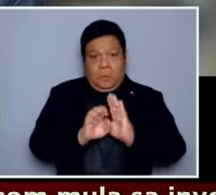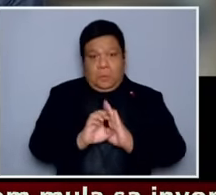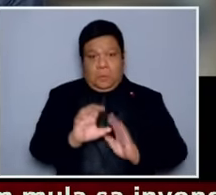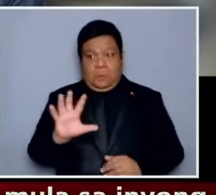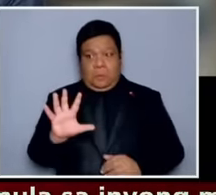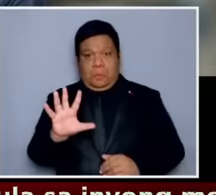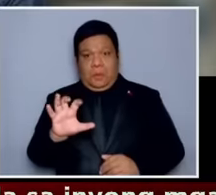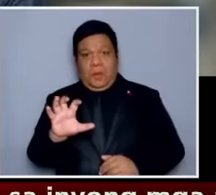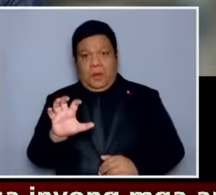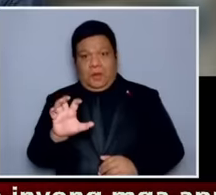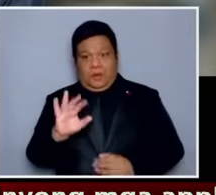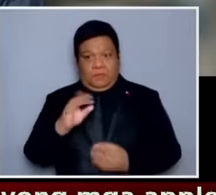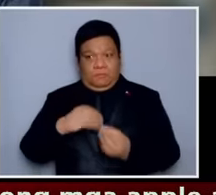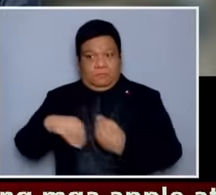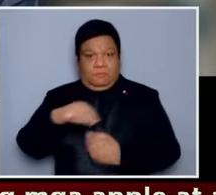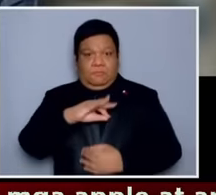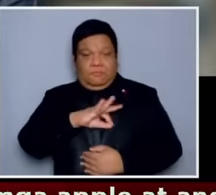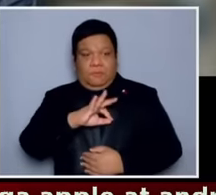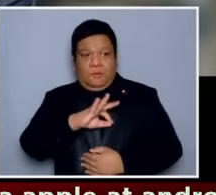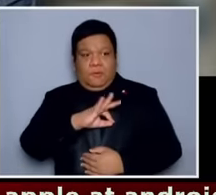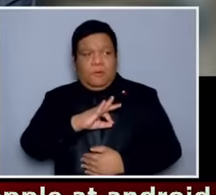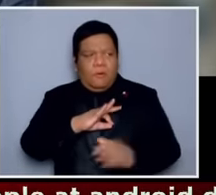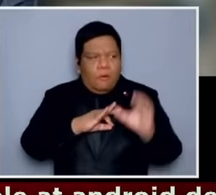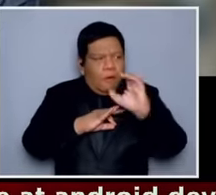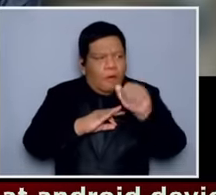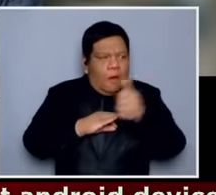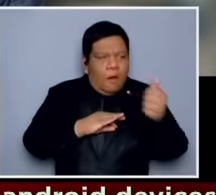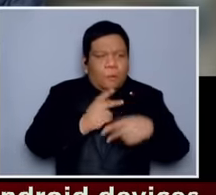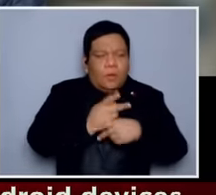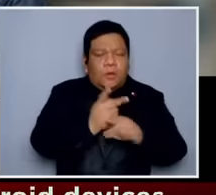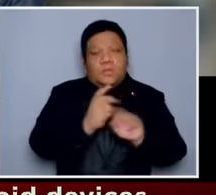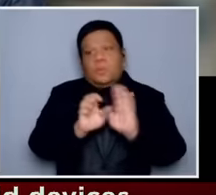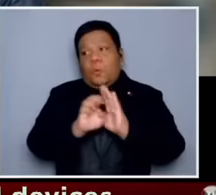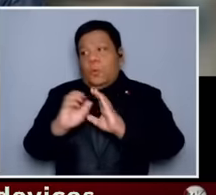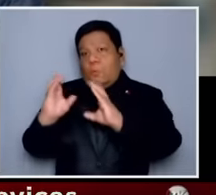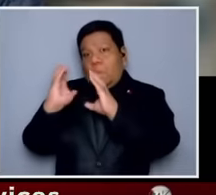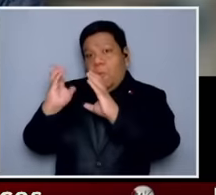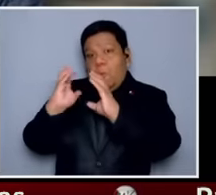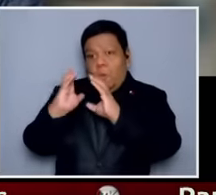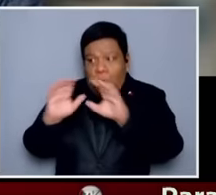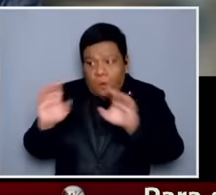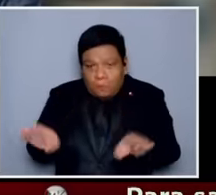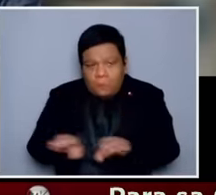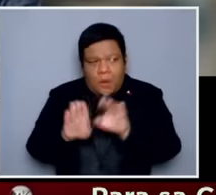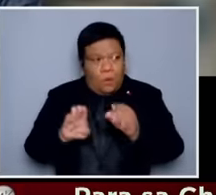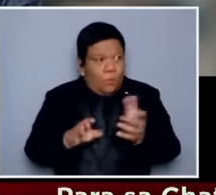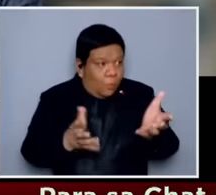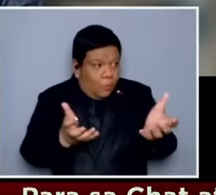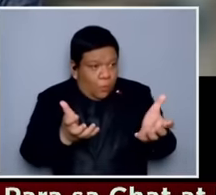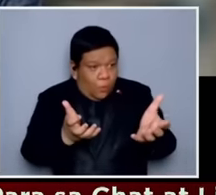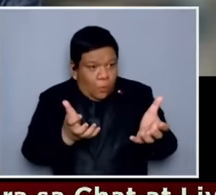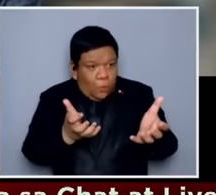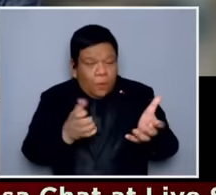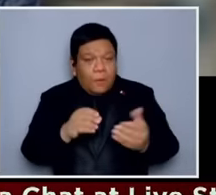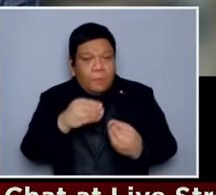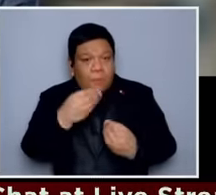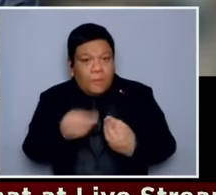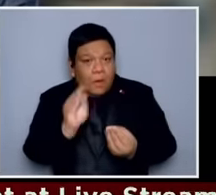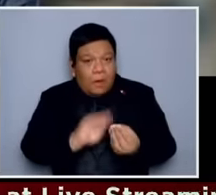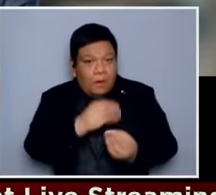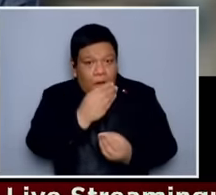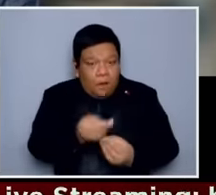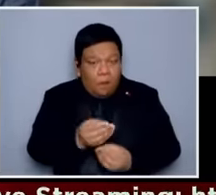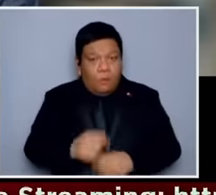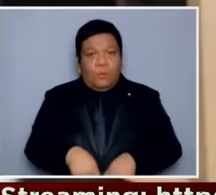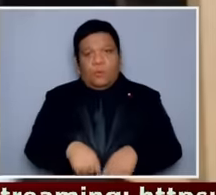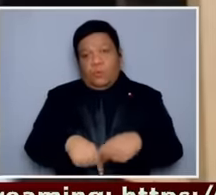produkto. So aside from buko, sasabayan mo na, ay gusto nyo rin po ba ng saging? Gusto nyo rin po